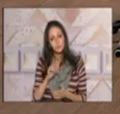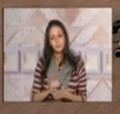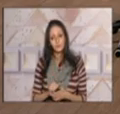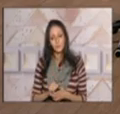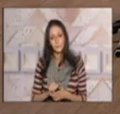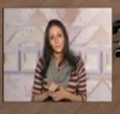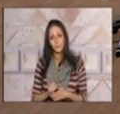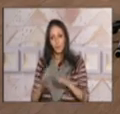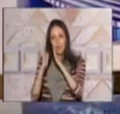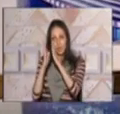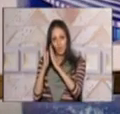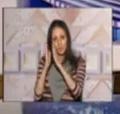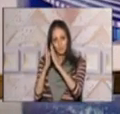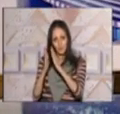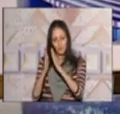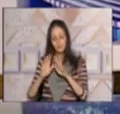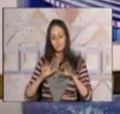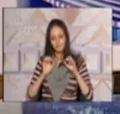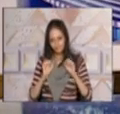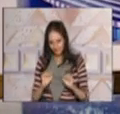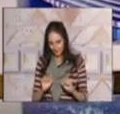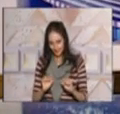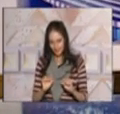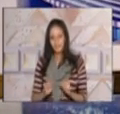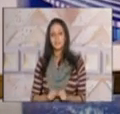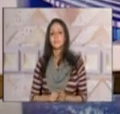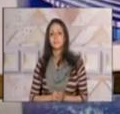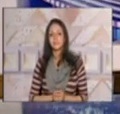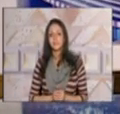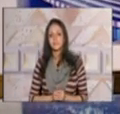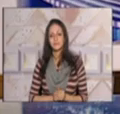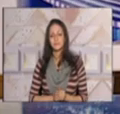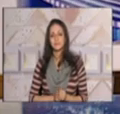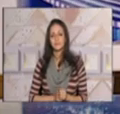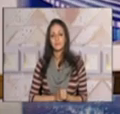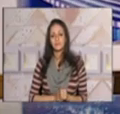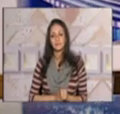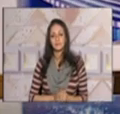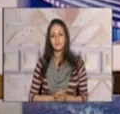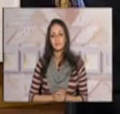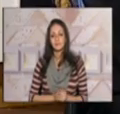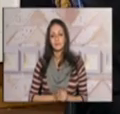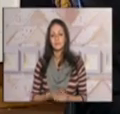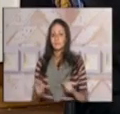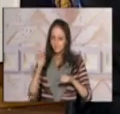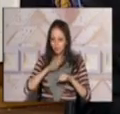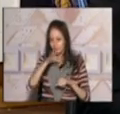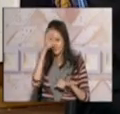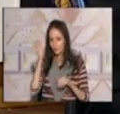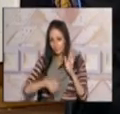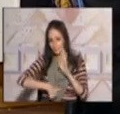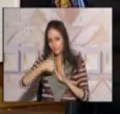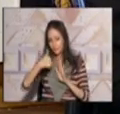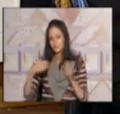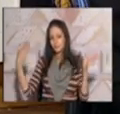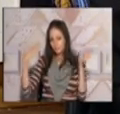الاداري وليس بالضروره الاكاديمي. تمام. ما نقدرش حتى لما خدنا موظف، حتى لما فاز موظف اداري في جامعه القاهره بالظبط